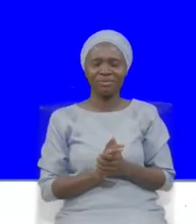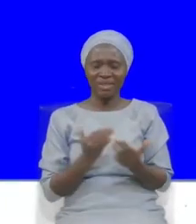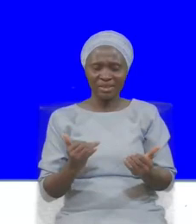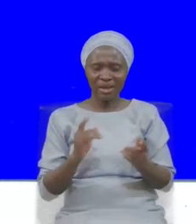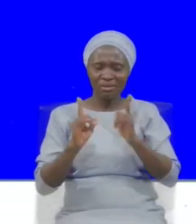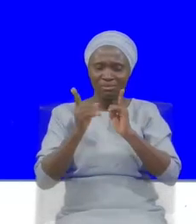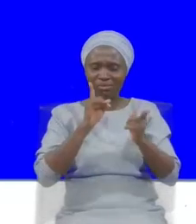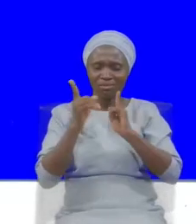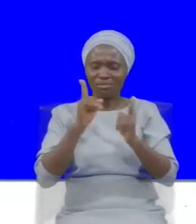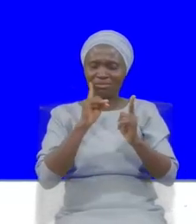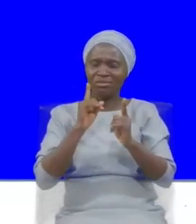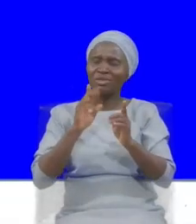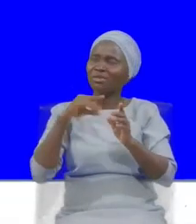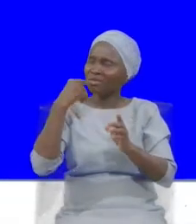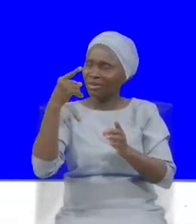Parlez au Seigneur.